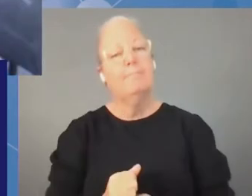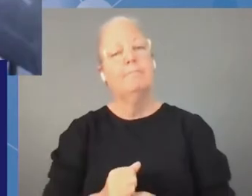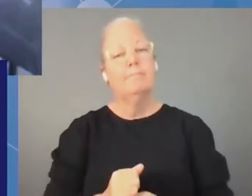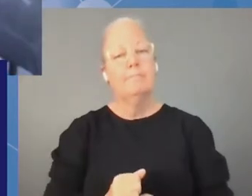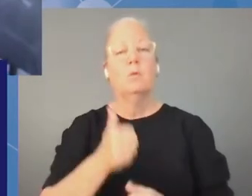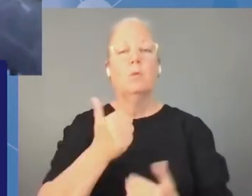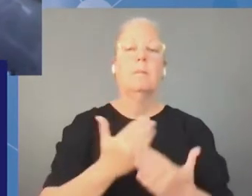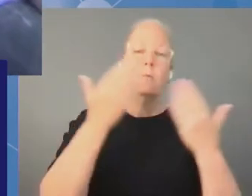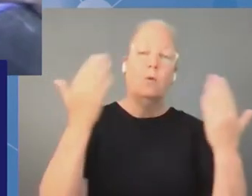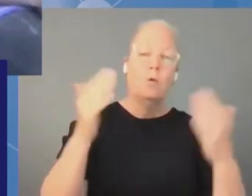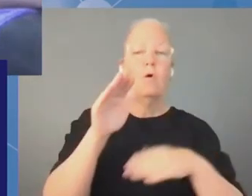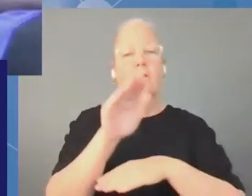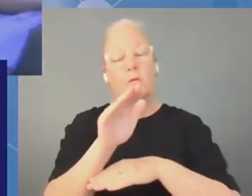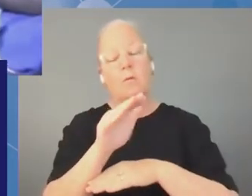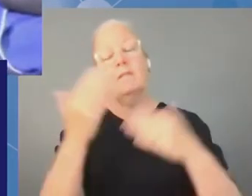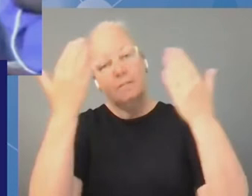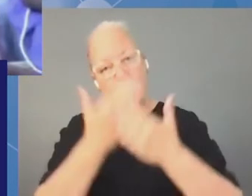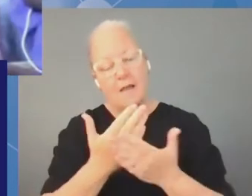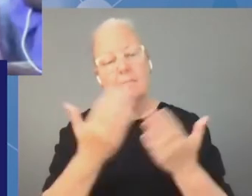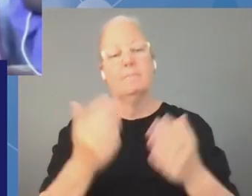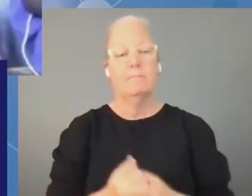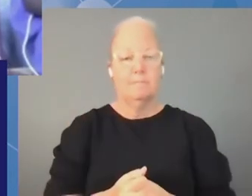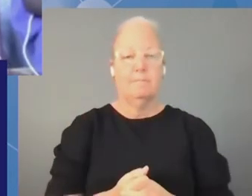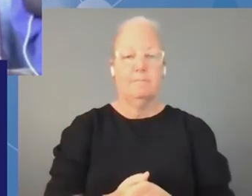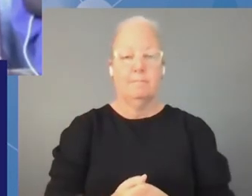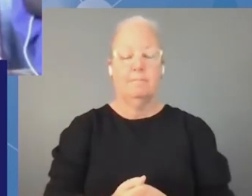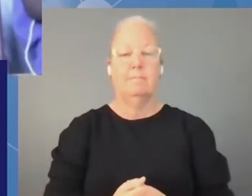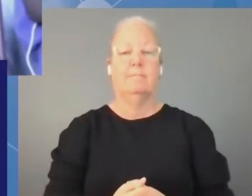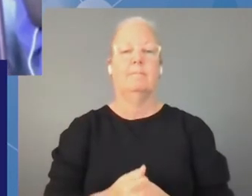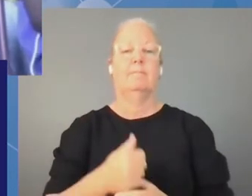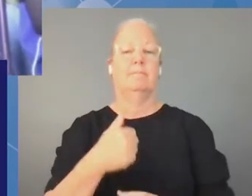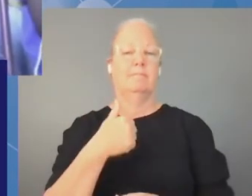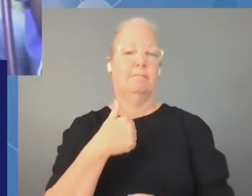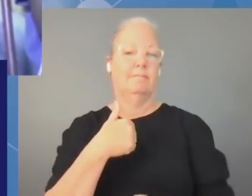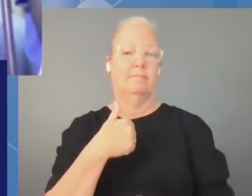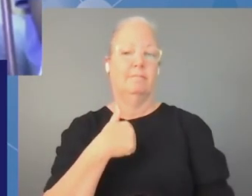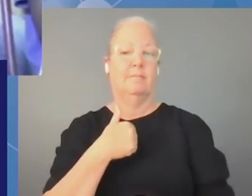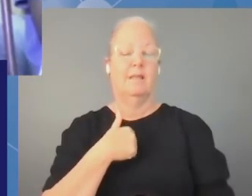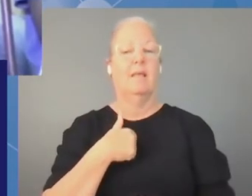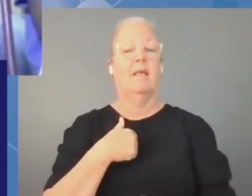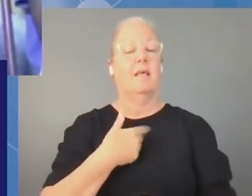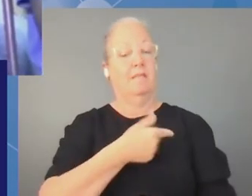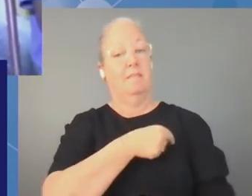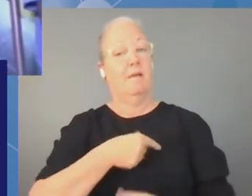大家好，大家好，晚上好，我的名字叫 Edward，